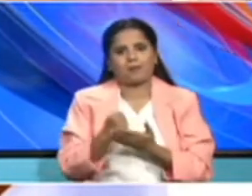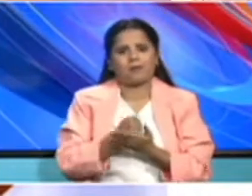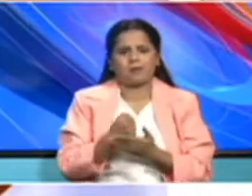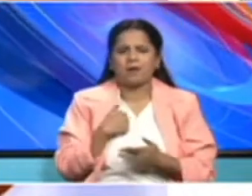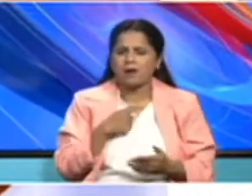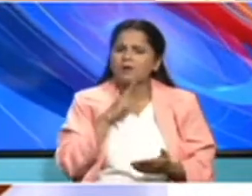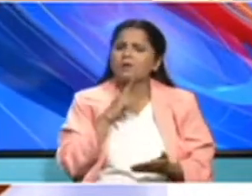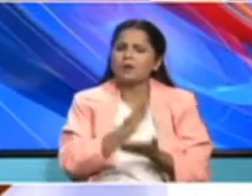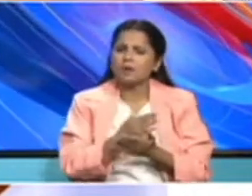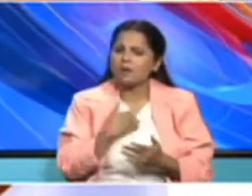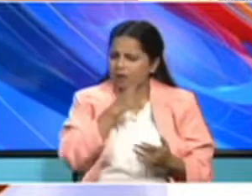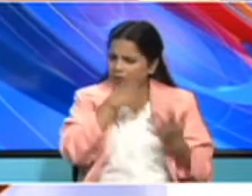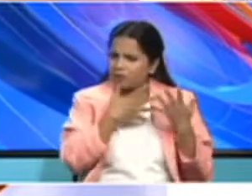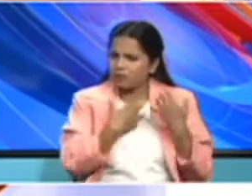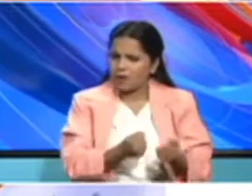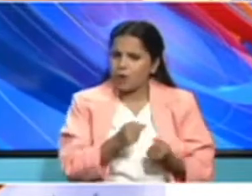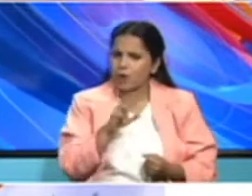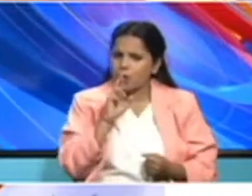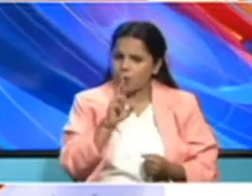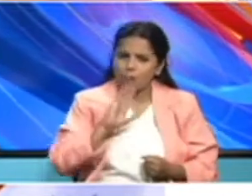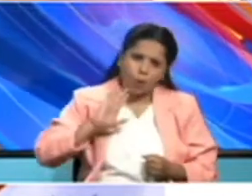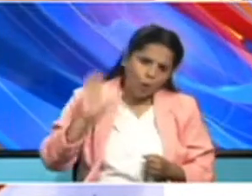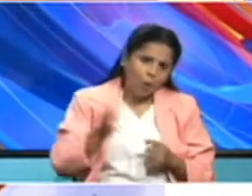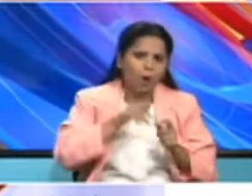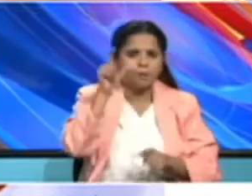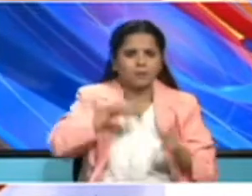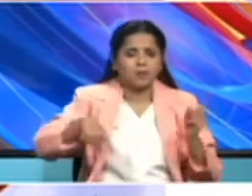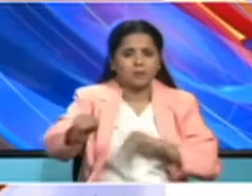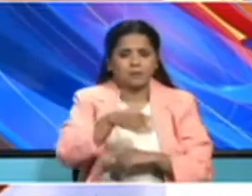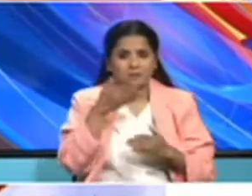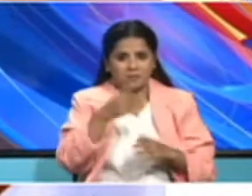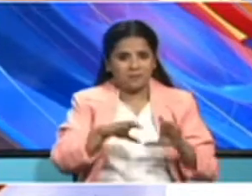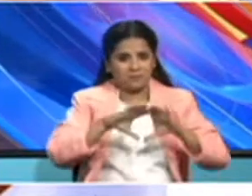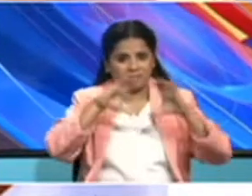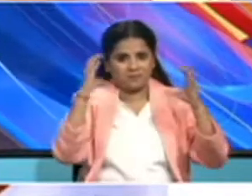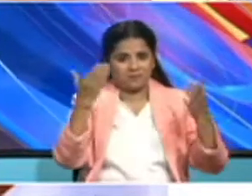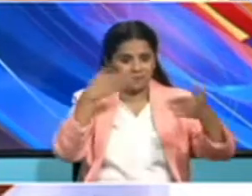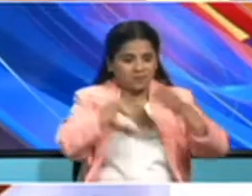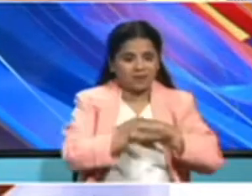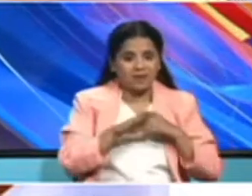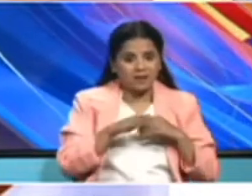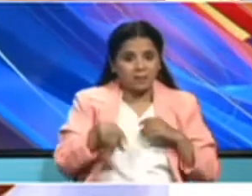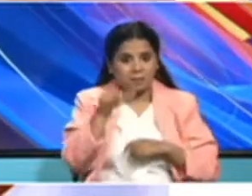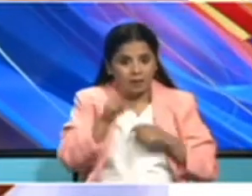सभी खिलाड़ी इस कॉम्प्लेक्स के अपने अनुभवों को